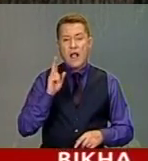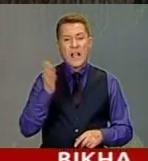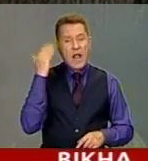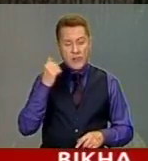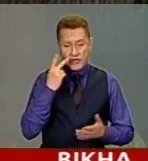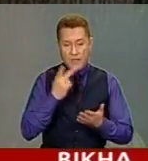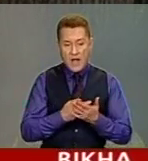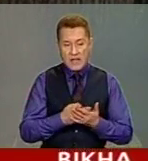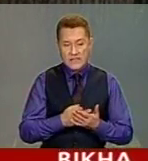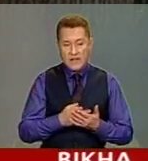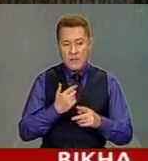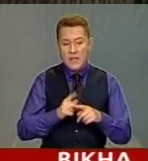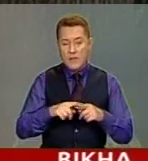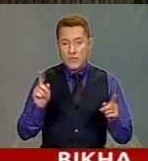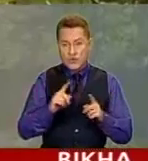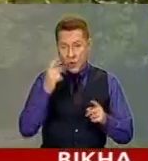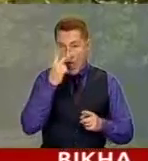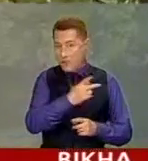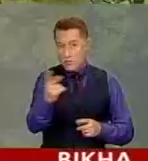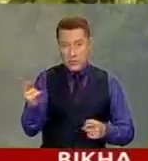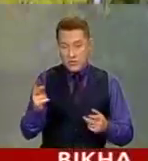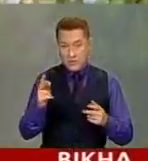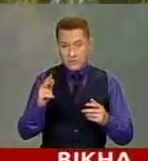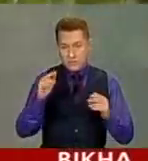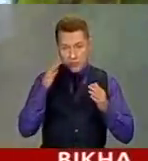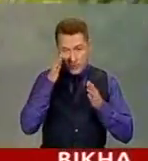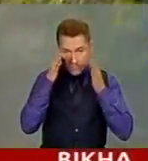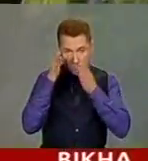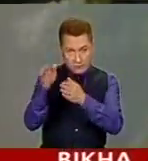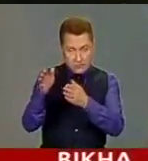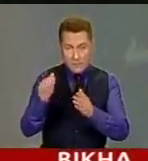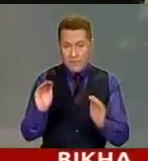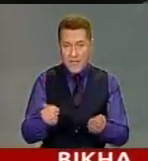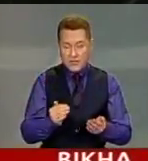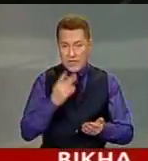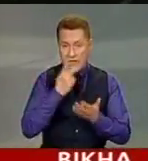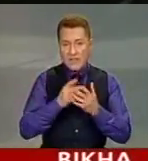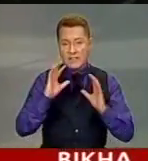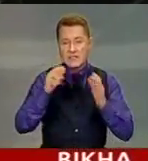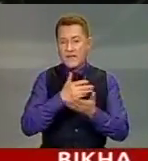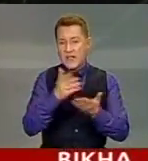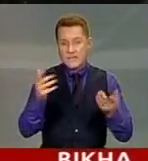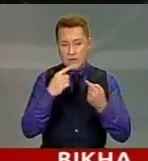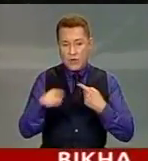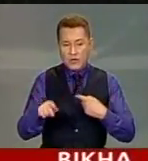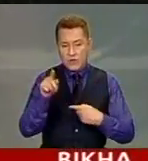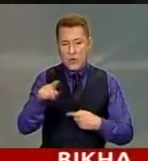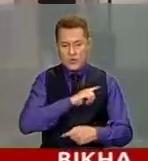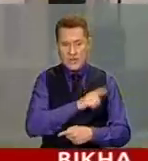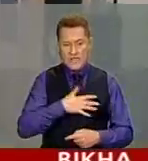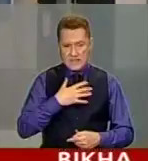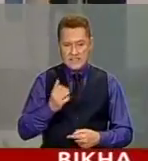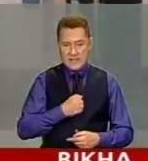тому що угол обзору вже менше. Дуже тяжко, каже, звикати дивитися на світ по-іншому. Та він, каже, сильний, він